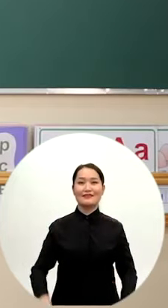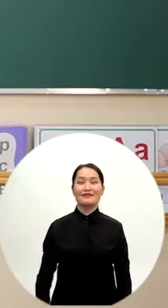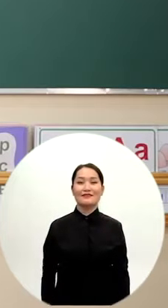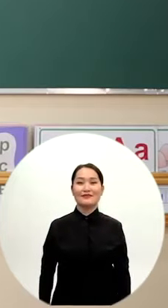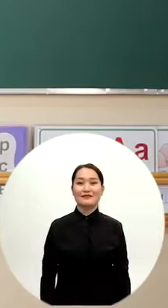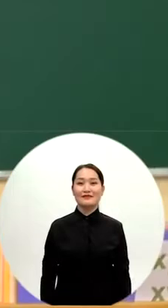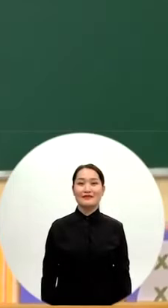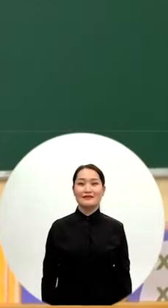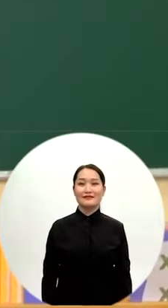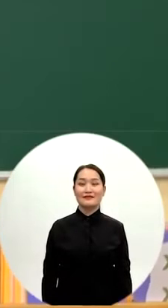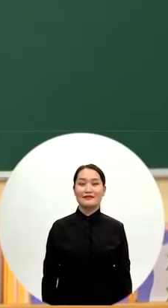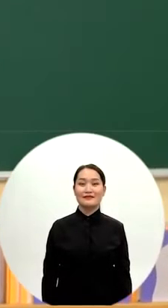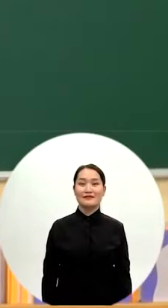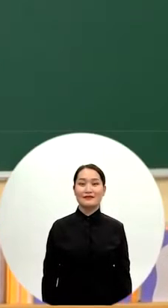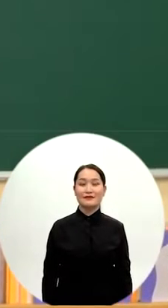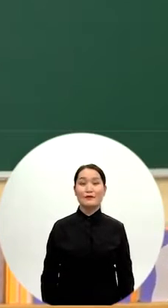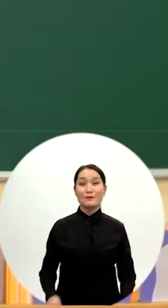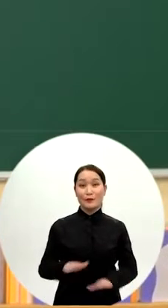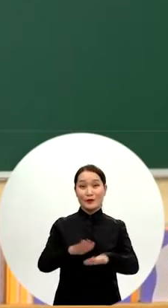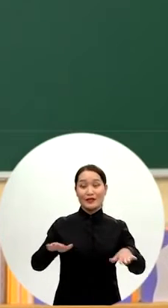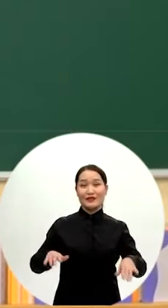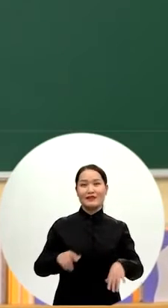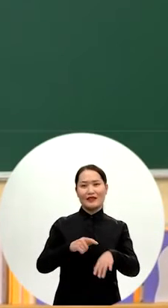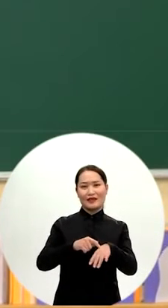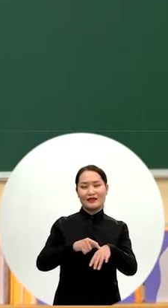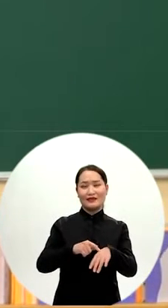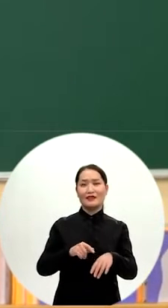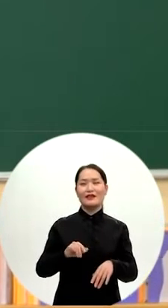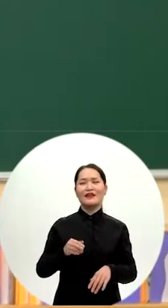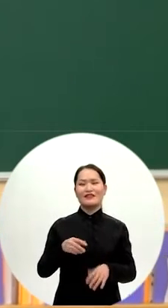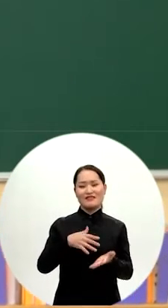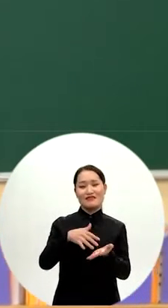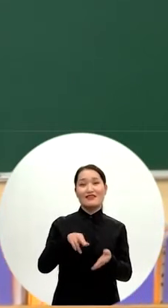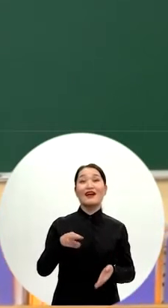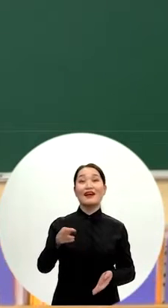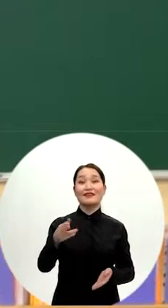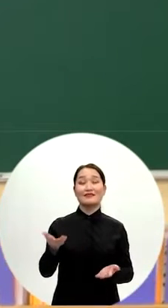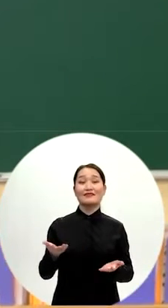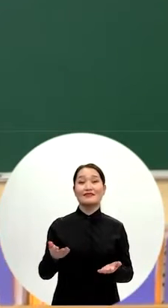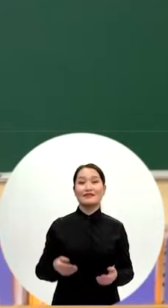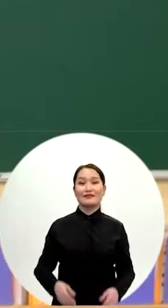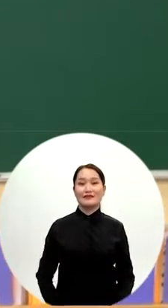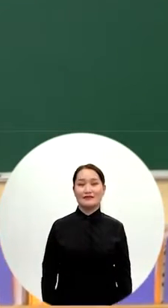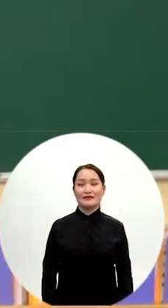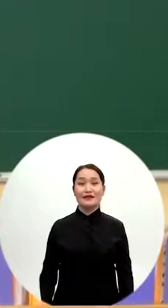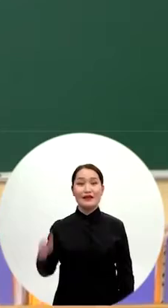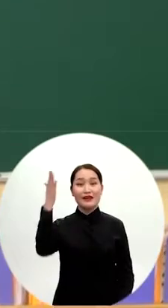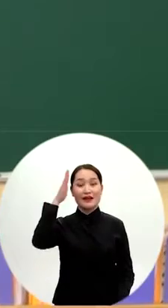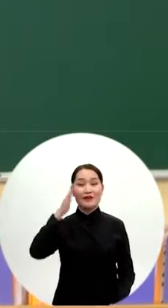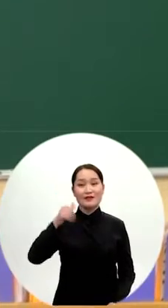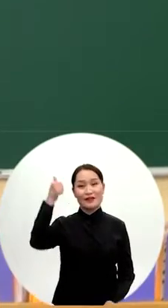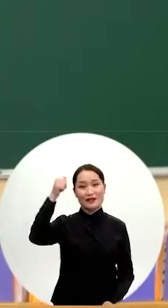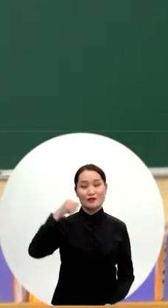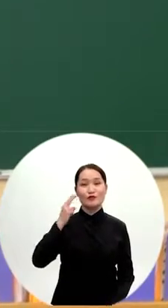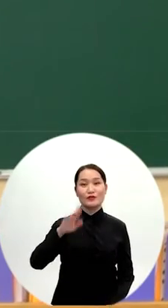болно. За хүүхдүүд бидний гар яагаад тохирддаг вэ хүүхдүүд ээ? За ээж аав